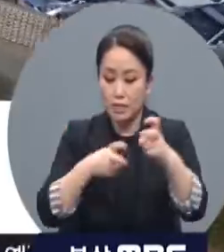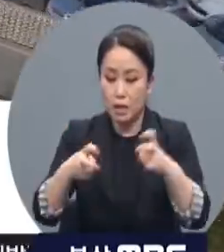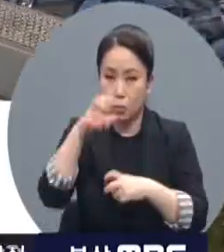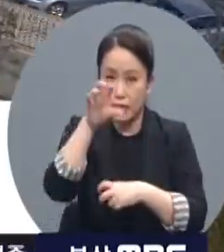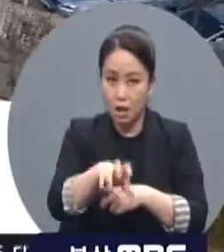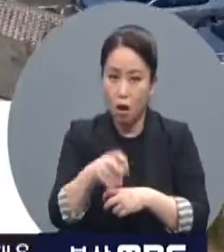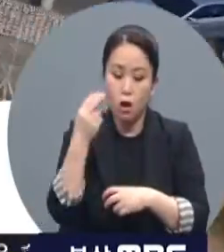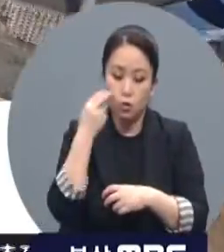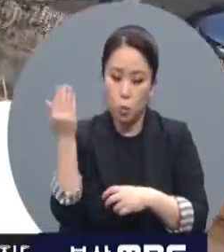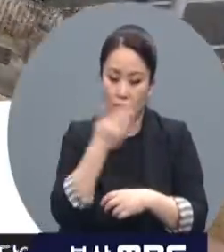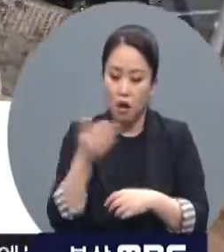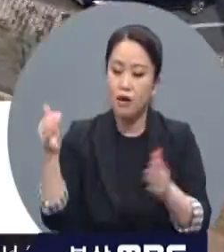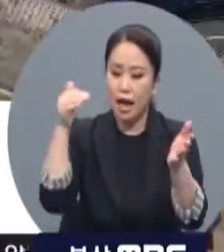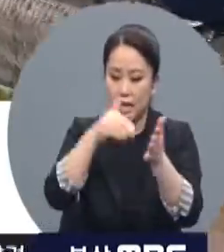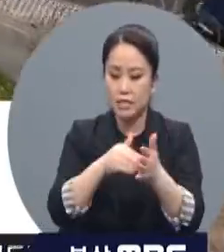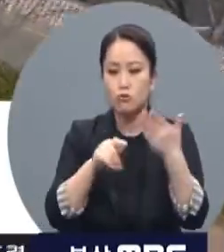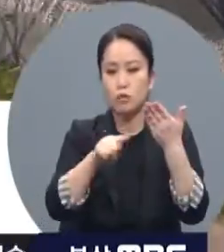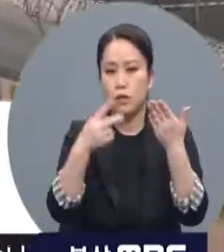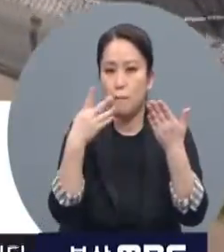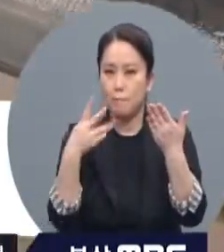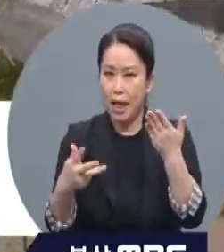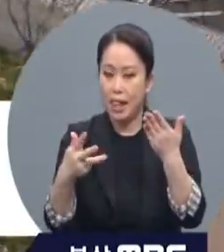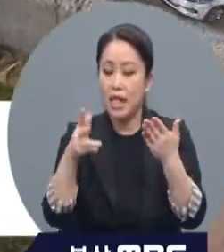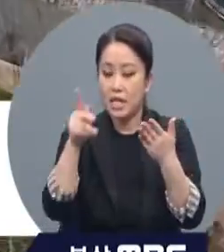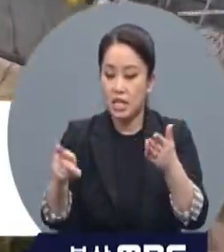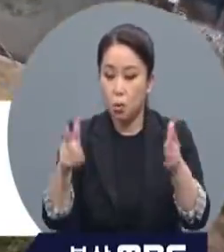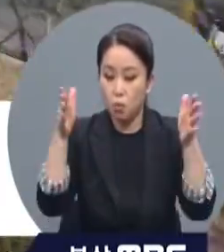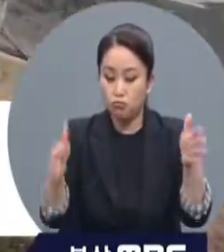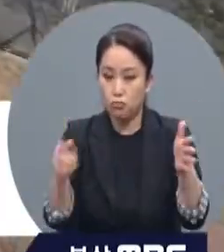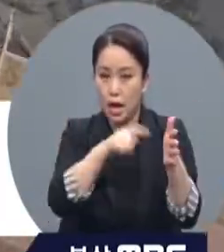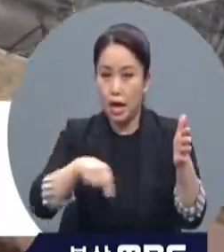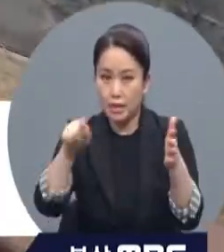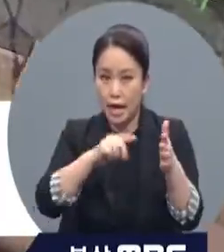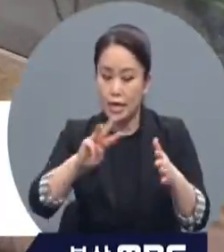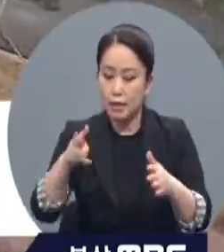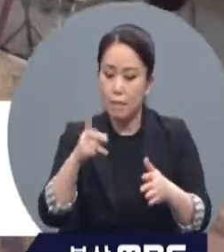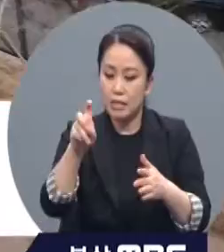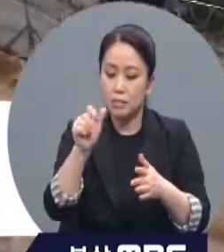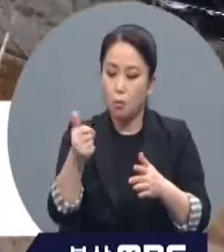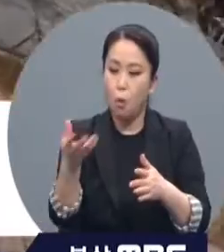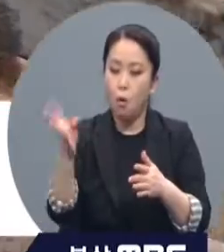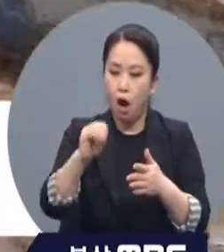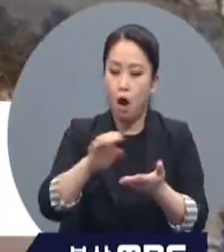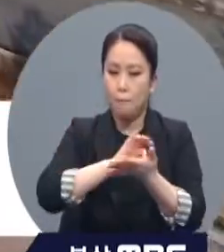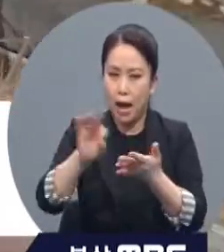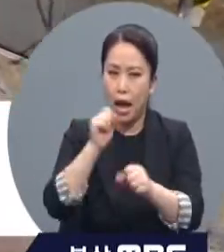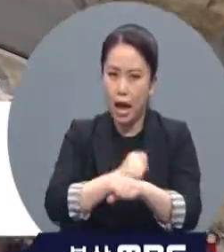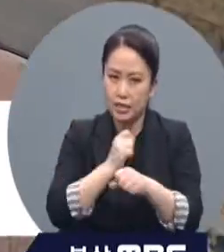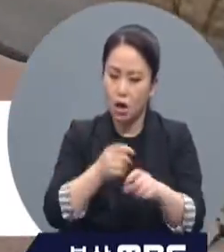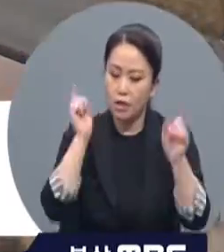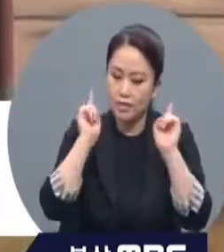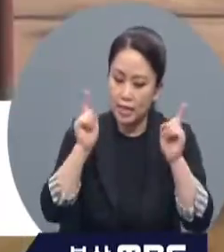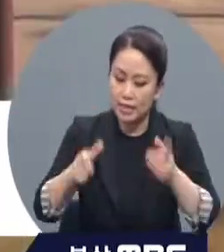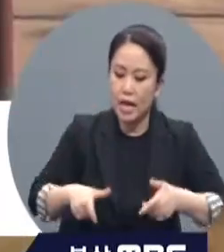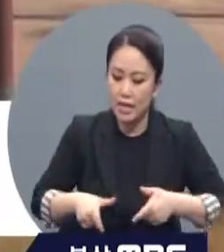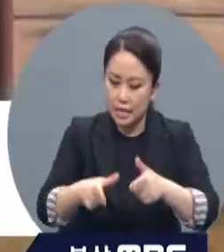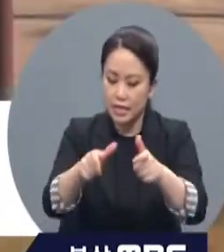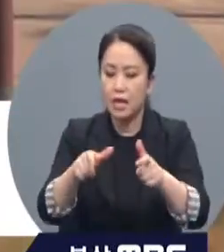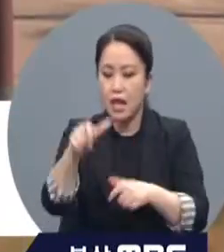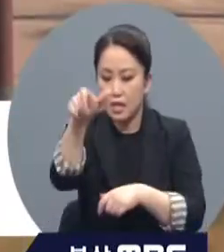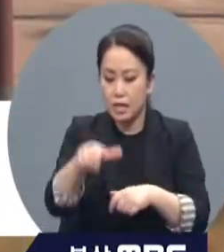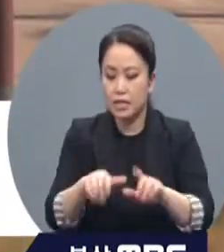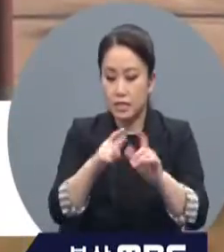9.8km 구간의 300c 뭐 억원 해드려 산책로와 운동시설 보행 데크 의자 등 편의시설을